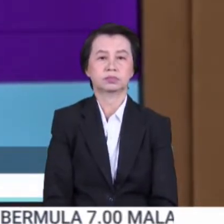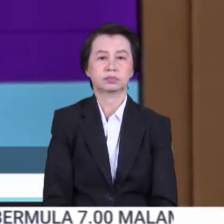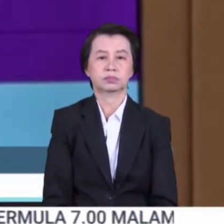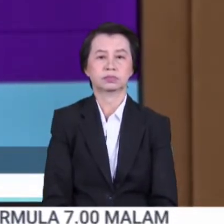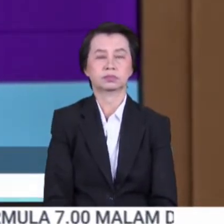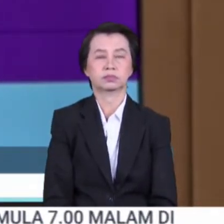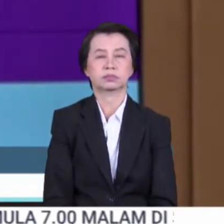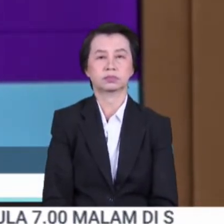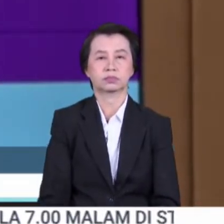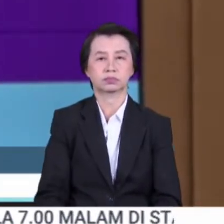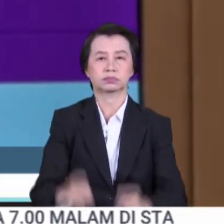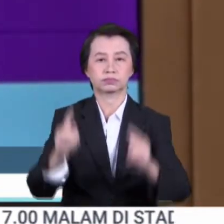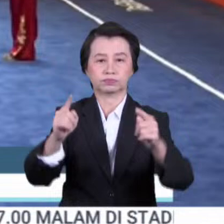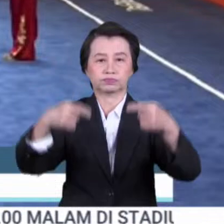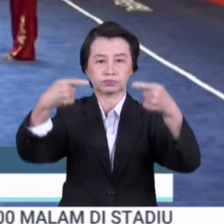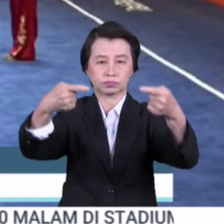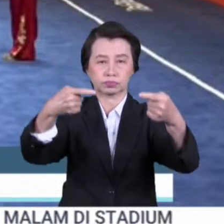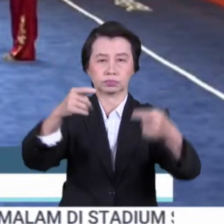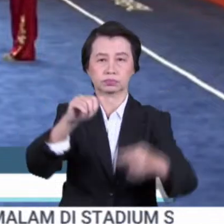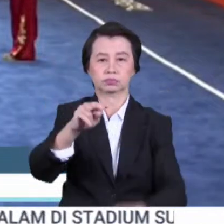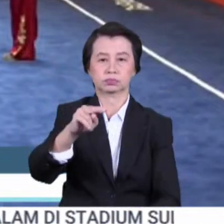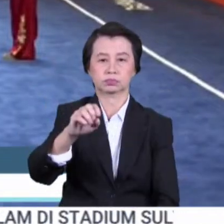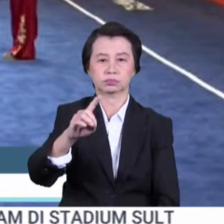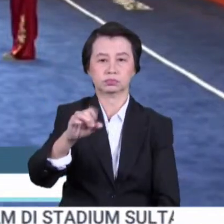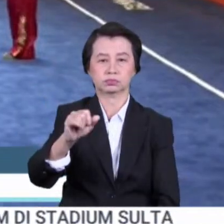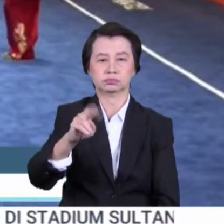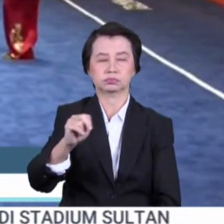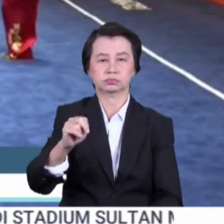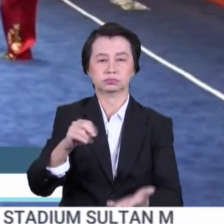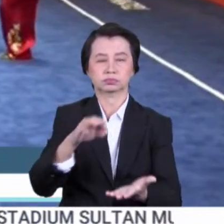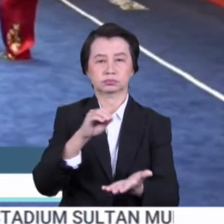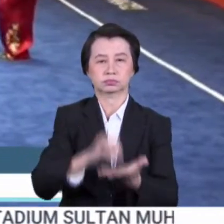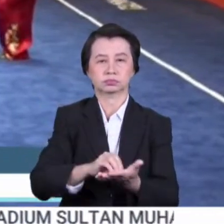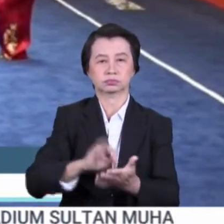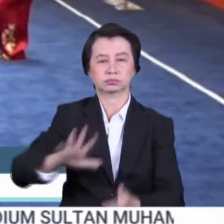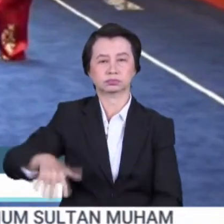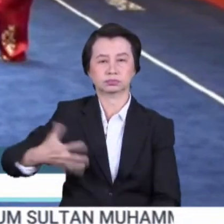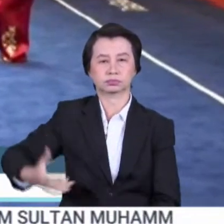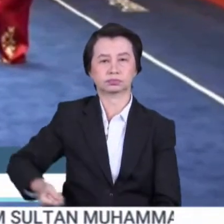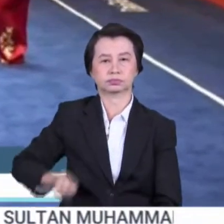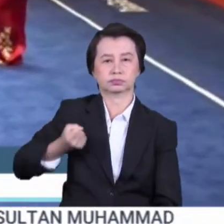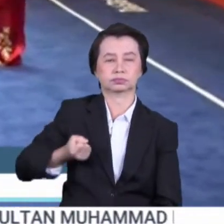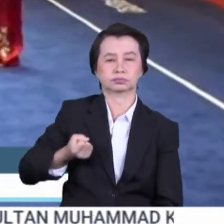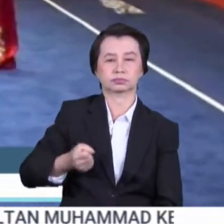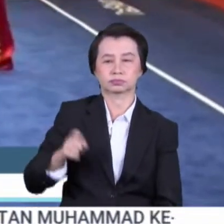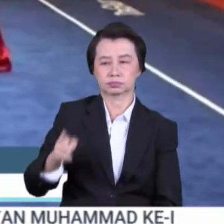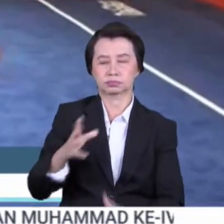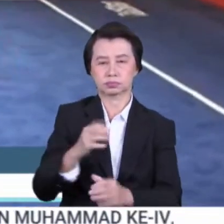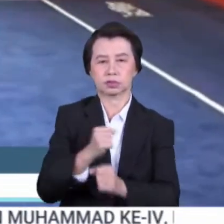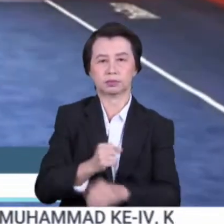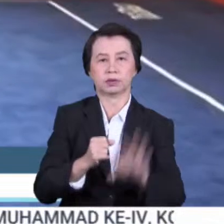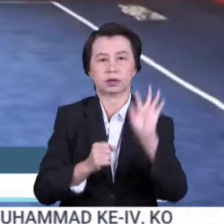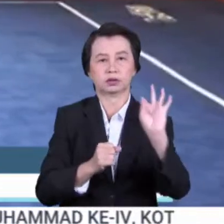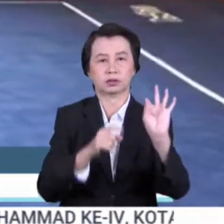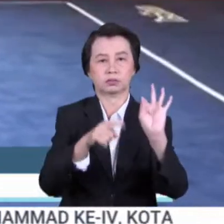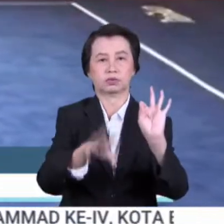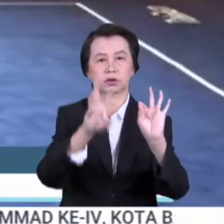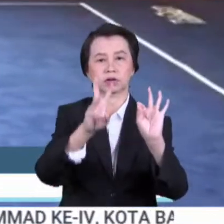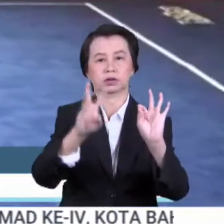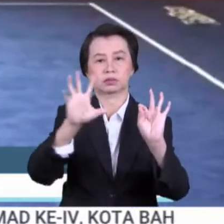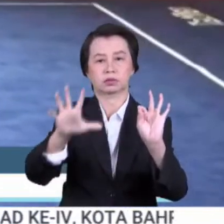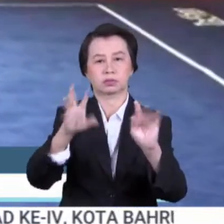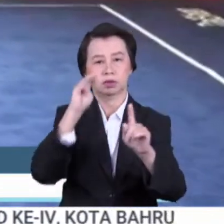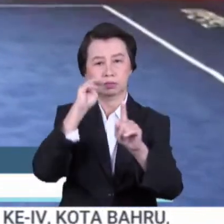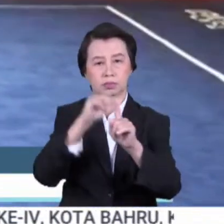Pada final disiplin Nandau yang berlangsung di pusat konvensyen Chiang Rai Changwar, Cheng Ming mengumpul 9.65